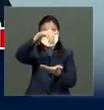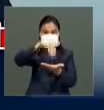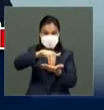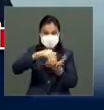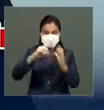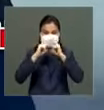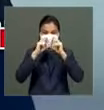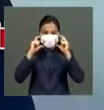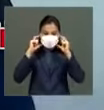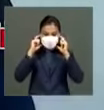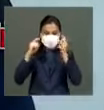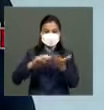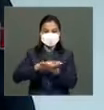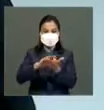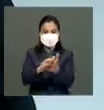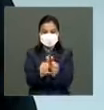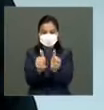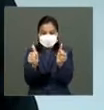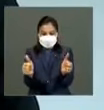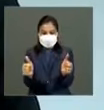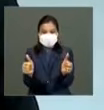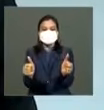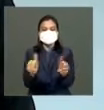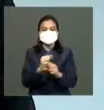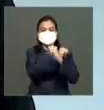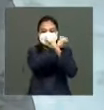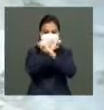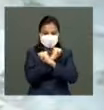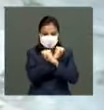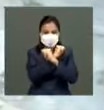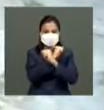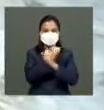จะช่วยให้ท่านรอดพ้นจากโควิดได้ครับ